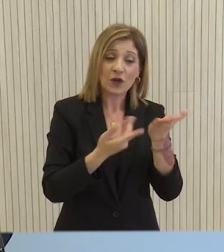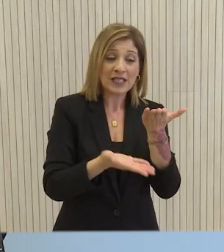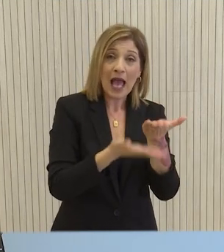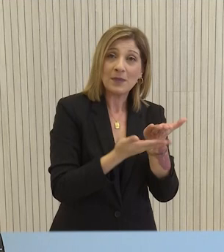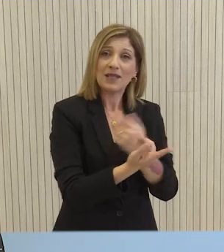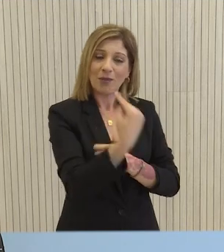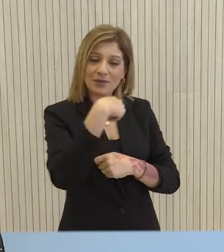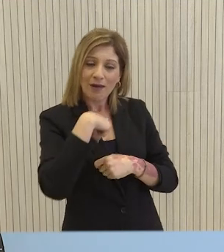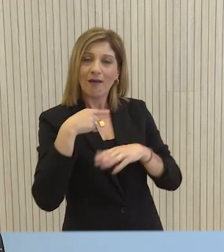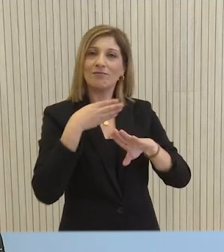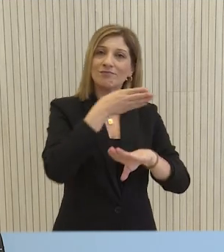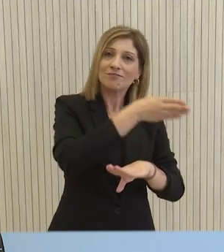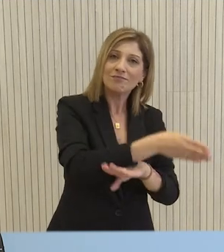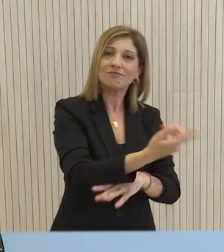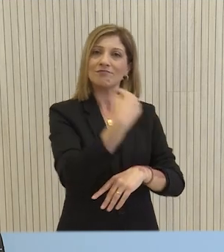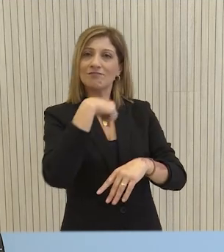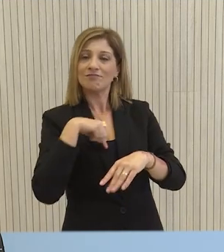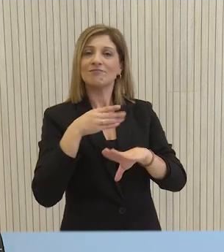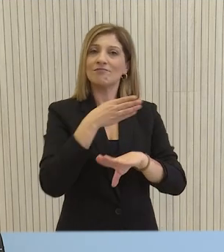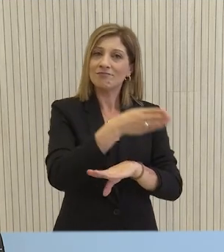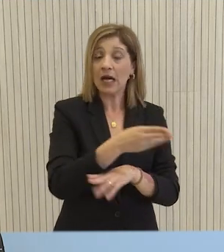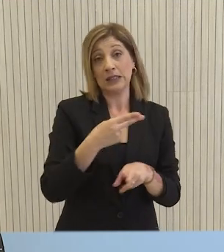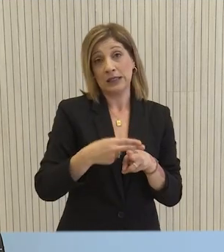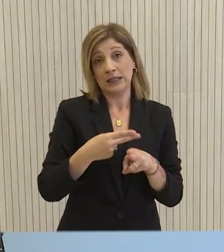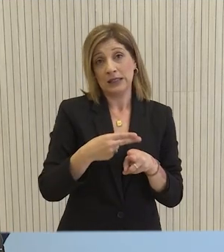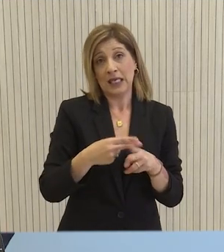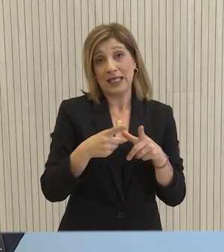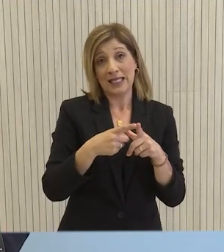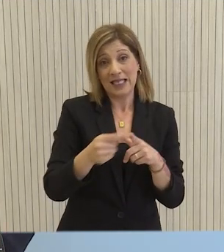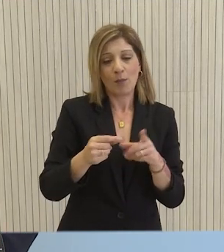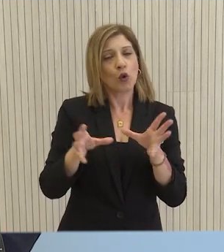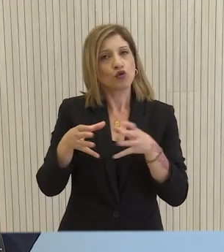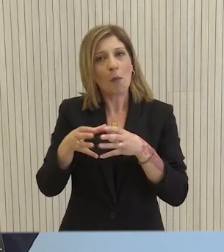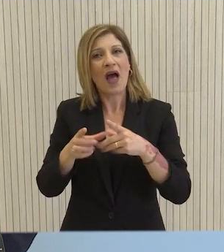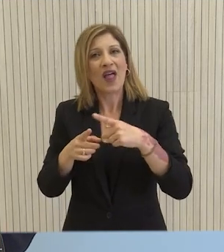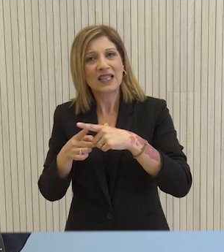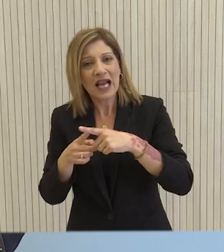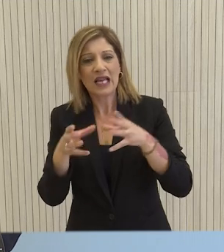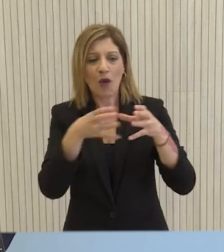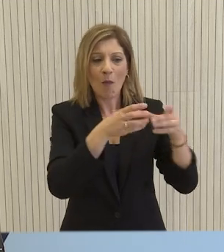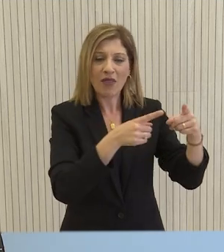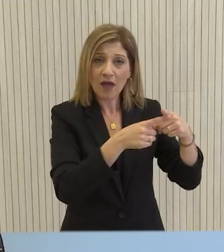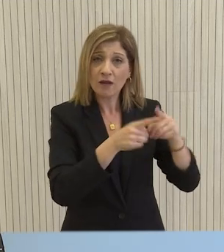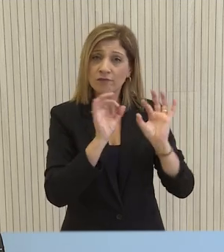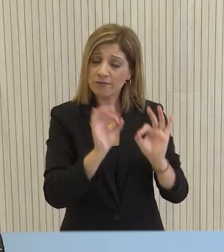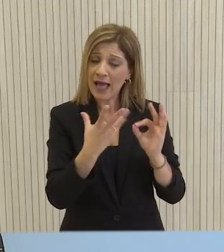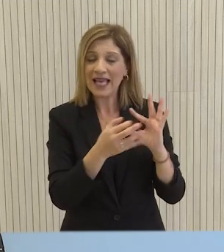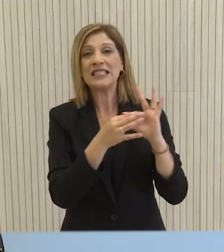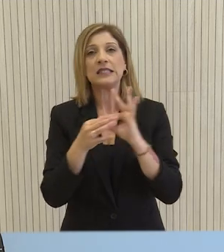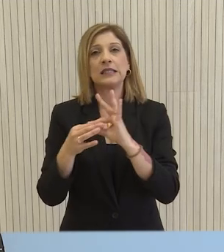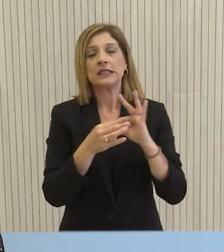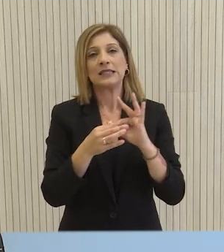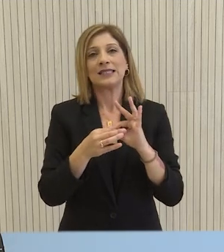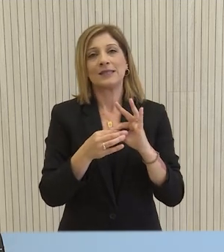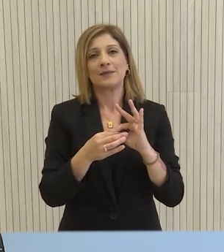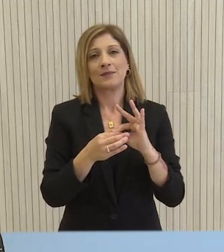από πλευρά Ισραήλ είτε την προηγούμενη εβδομάδα ή και από πλευρά τη Κύπρου τεχνική ομάδα στο Ισραήλ, σε πολιτικό επίπεδο υπάρχει αυτή η βούληση για